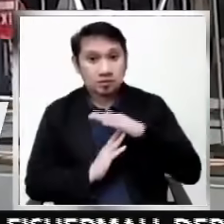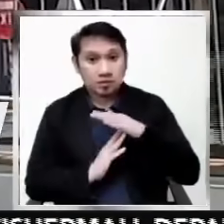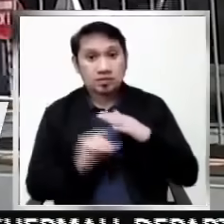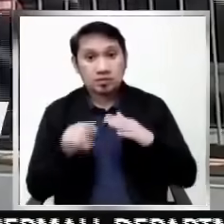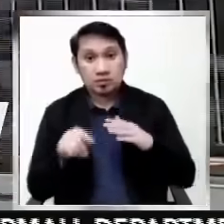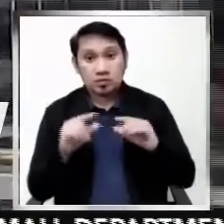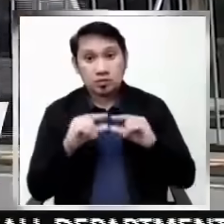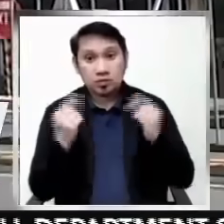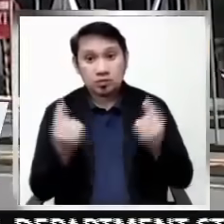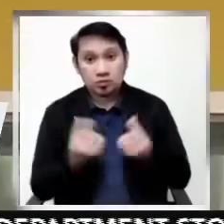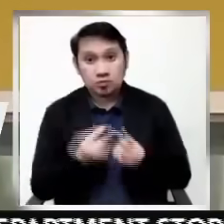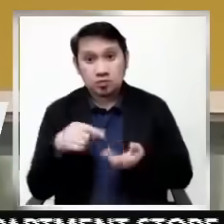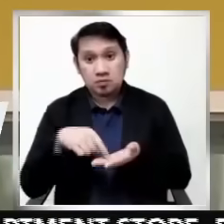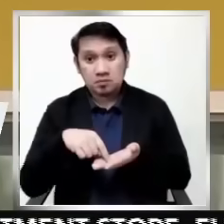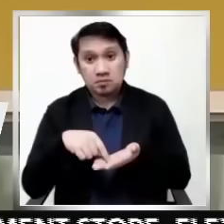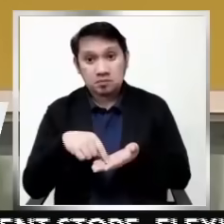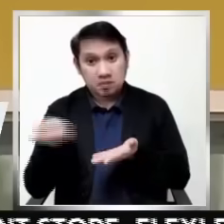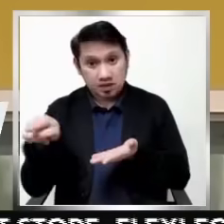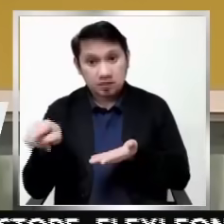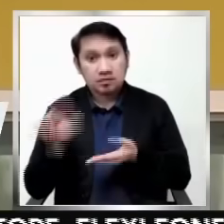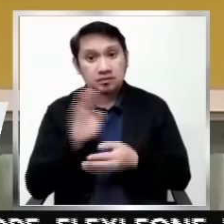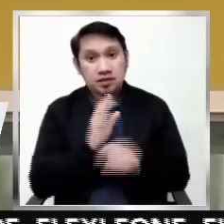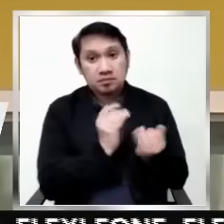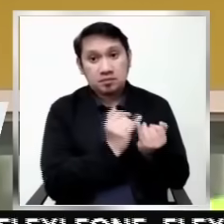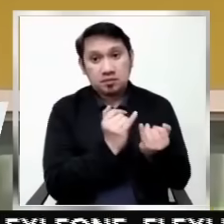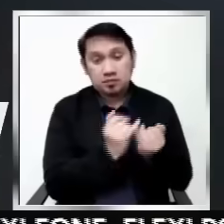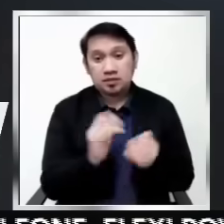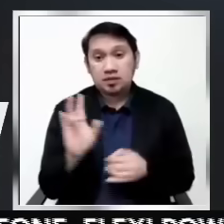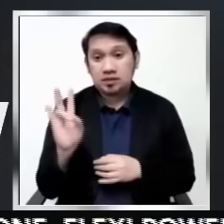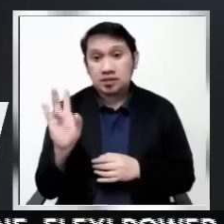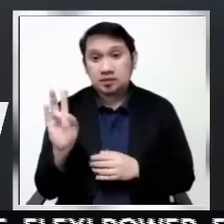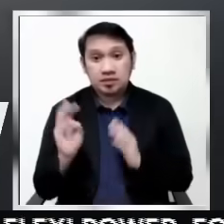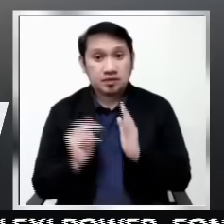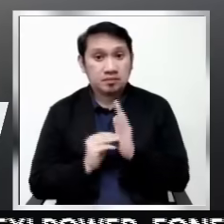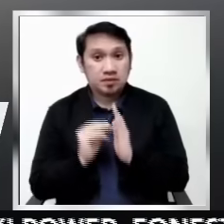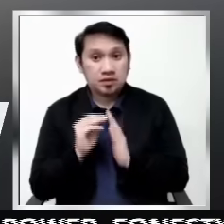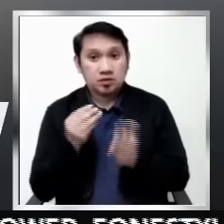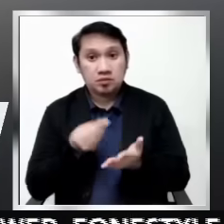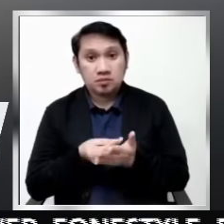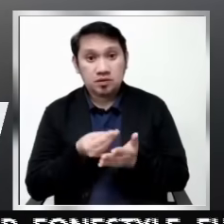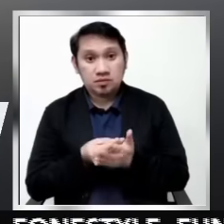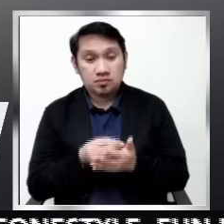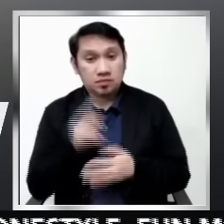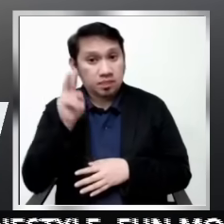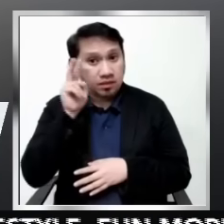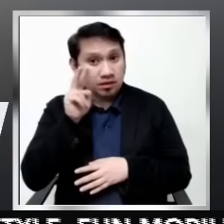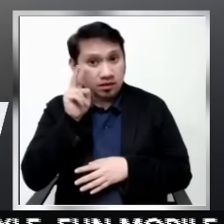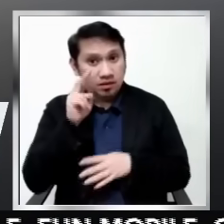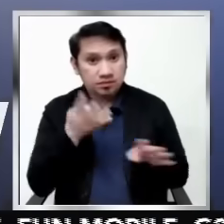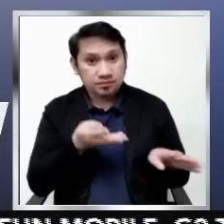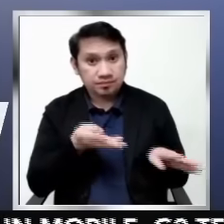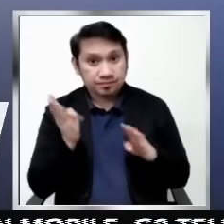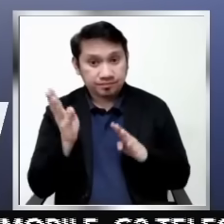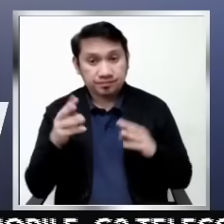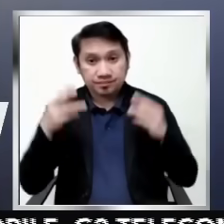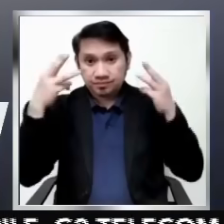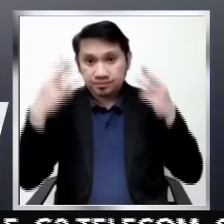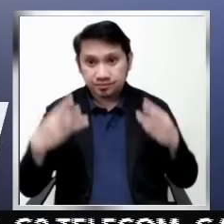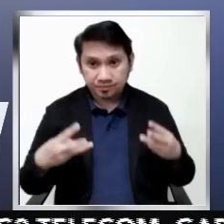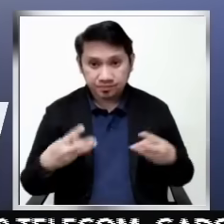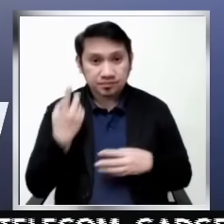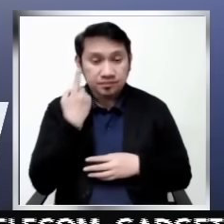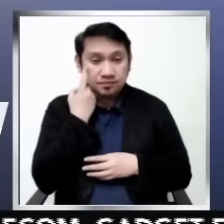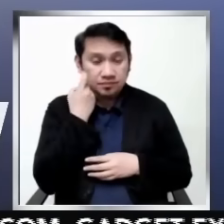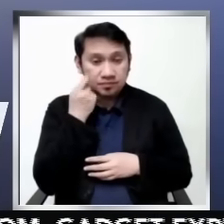para bayaran sila ng PhilHealth ng mahigit 17 milyong piso. Sa videong ito na in-upload sa isang website, makikita ang ilan sa mga